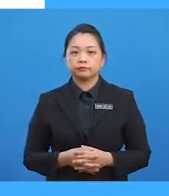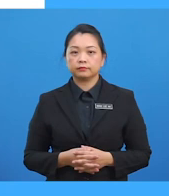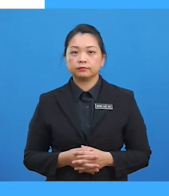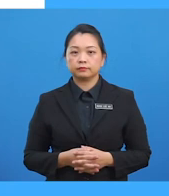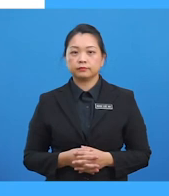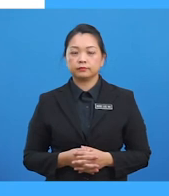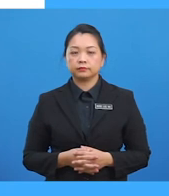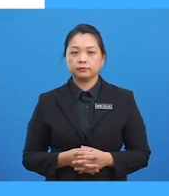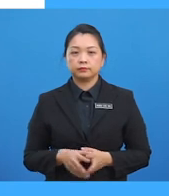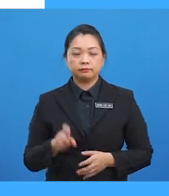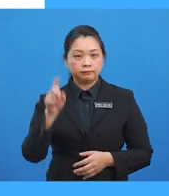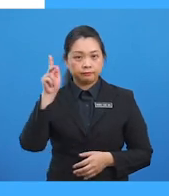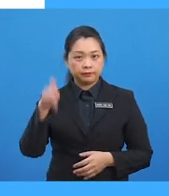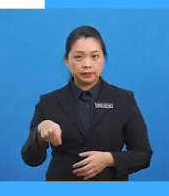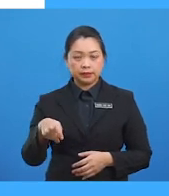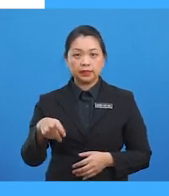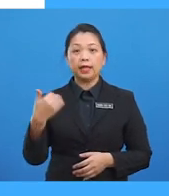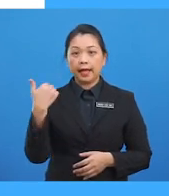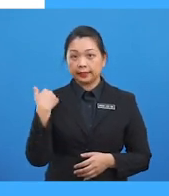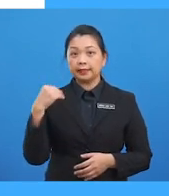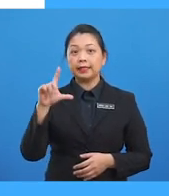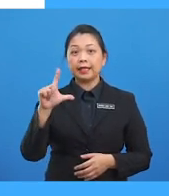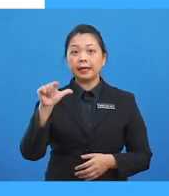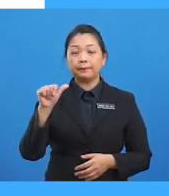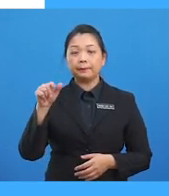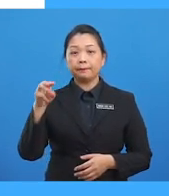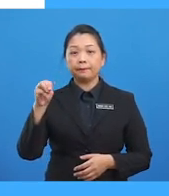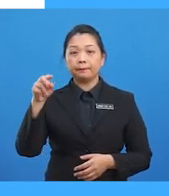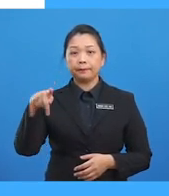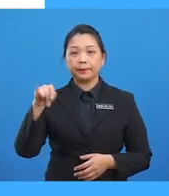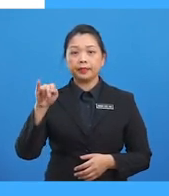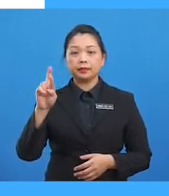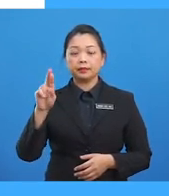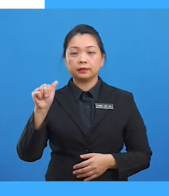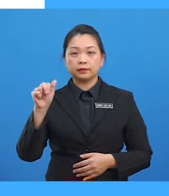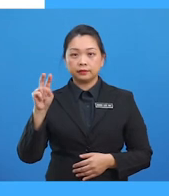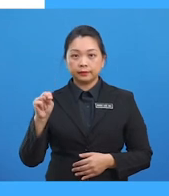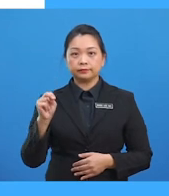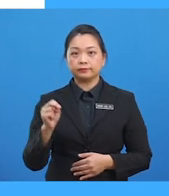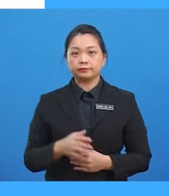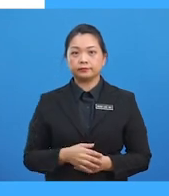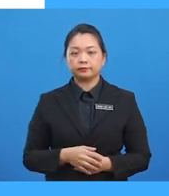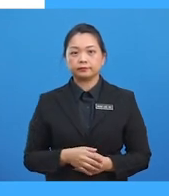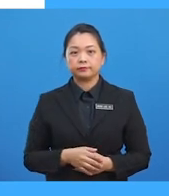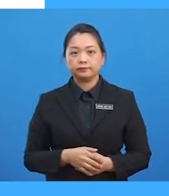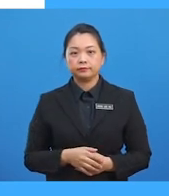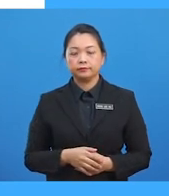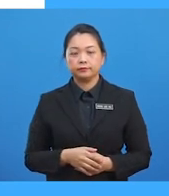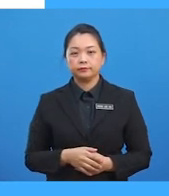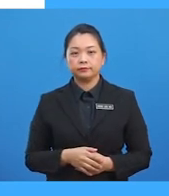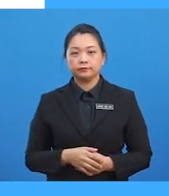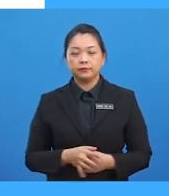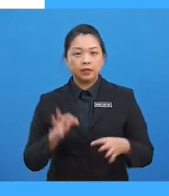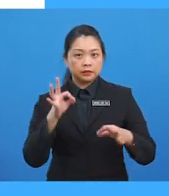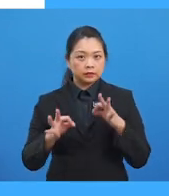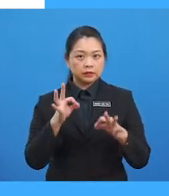Empat, sila pastikan lampiran anda berada dalam format ini, doc, PDF dan TIFF. Kelima,